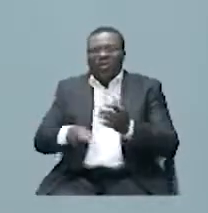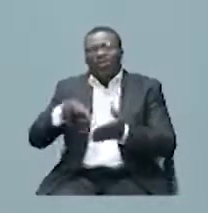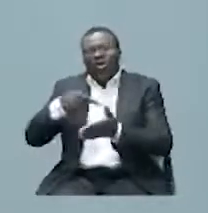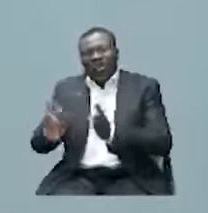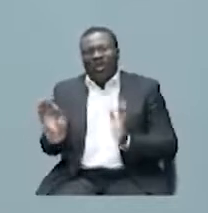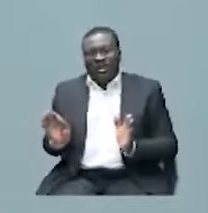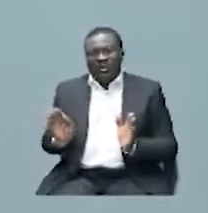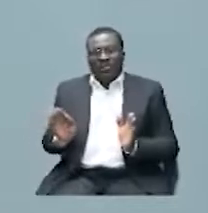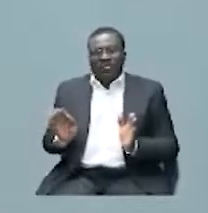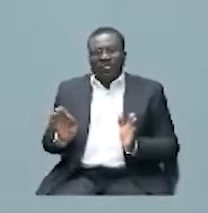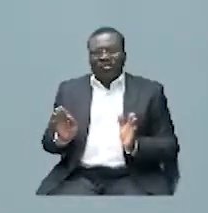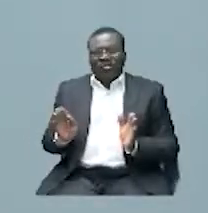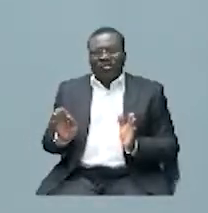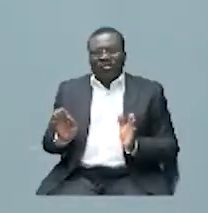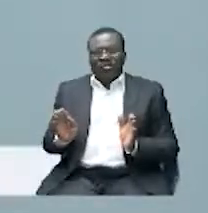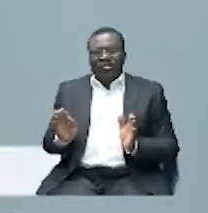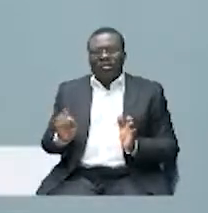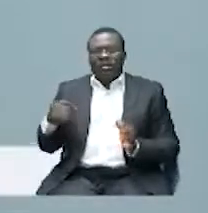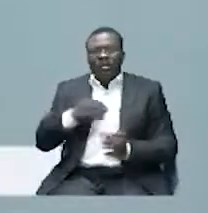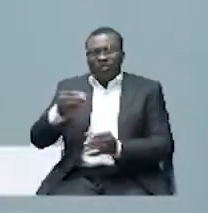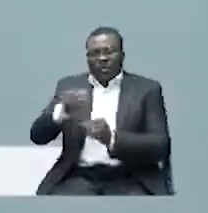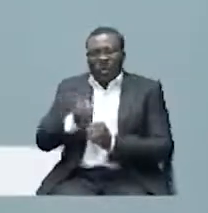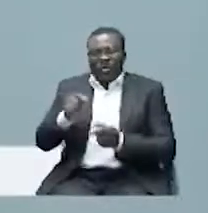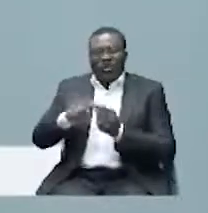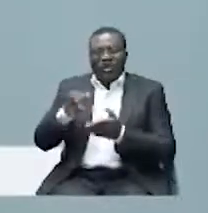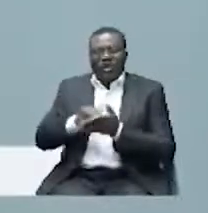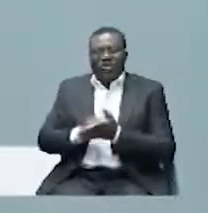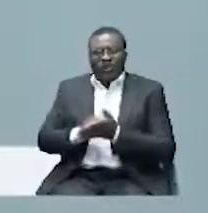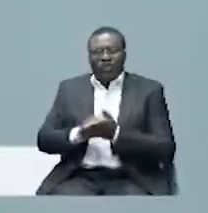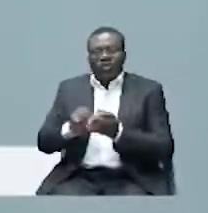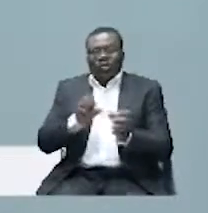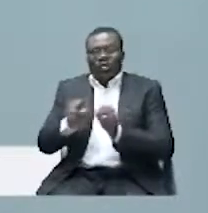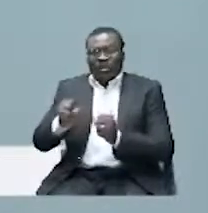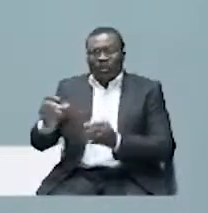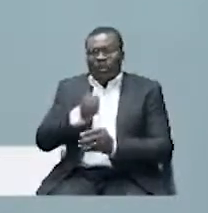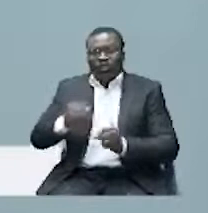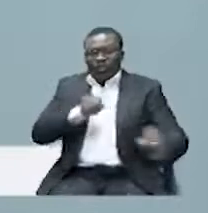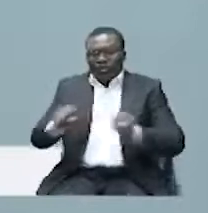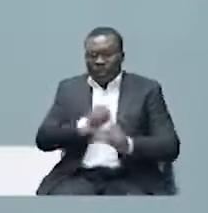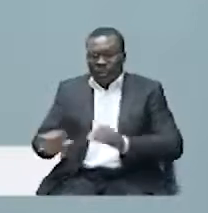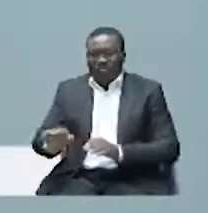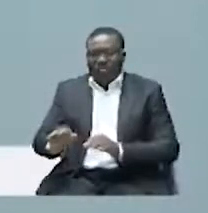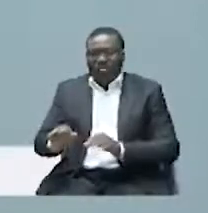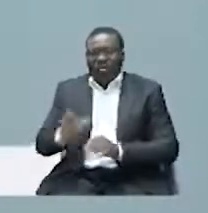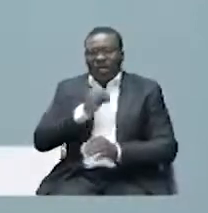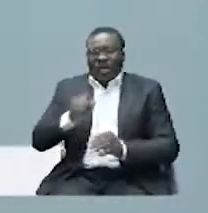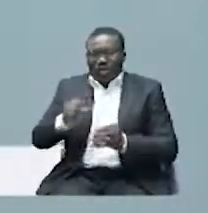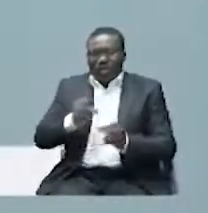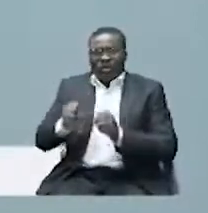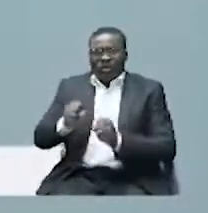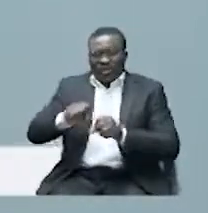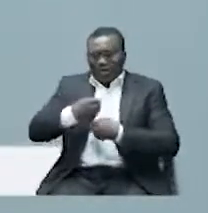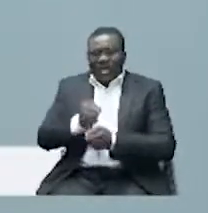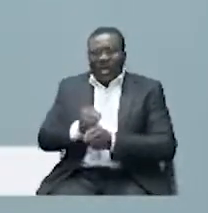rentré dans le formel. Nous gagnerons à ce que le secteur retrouve de la vitalité, du dynamisme. Le secteur crée des emplois, crée